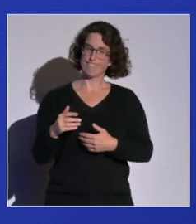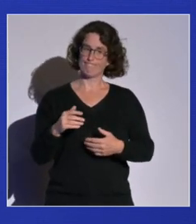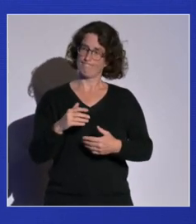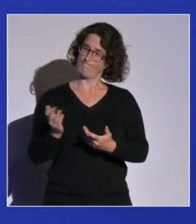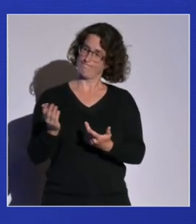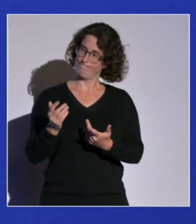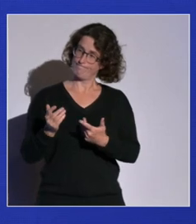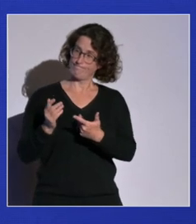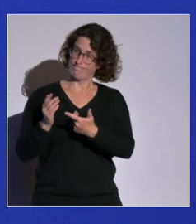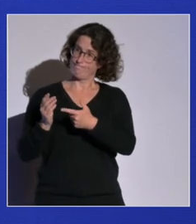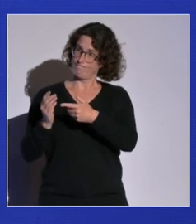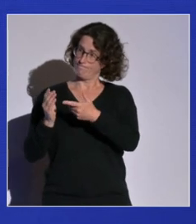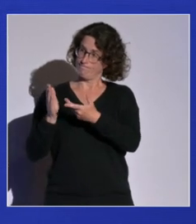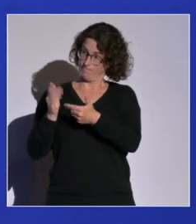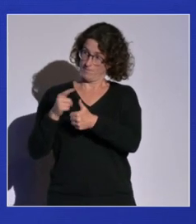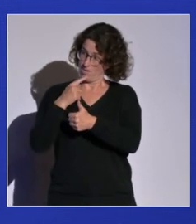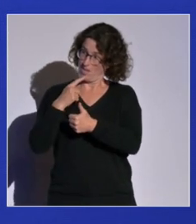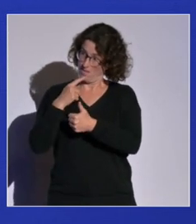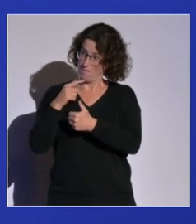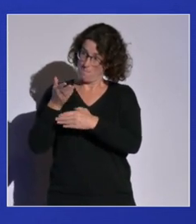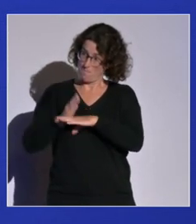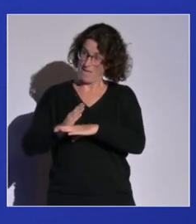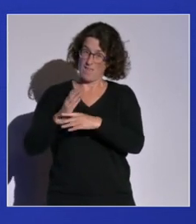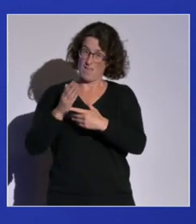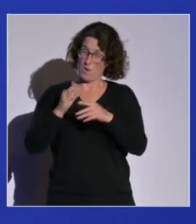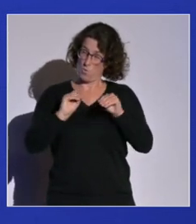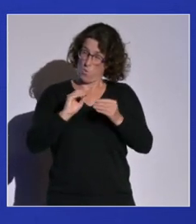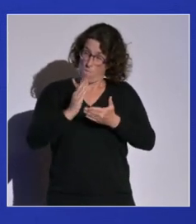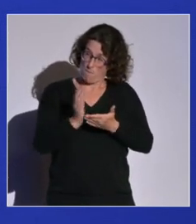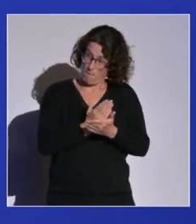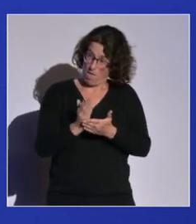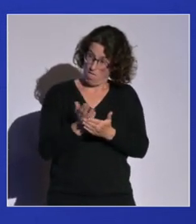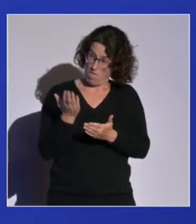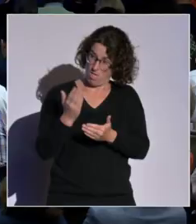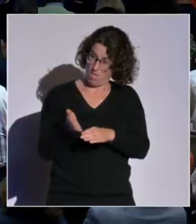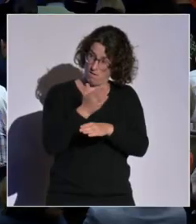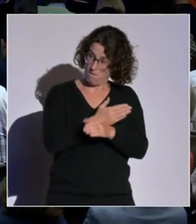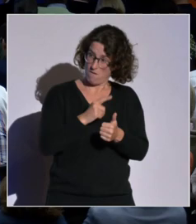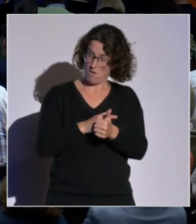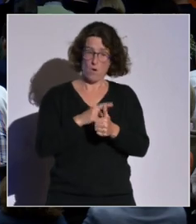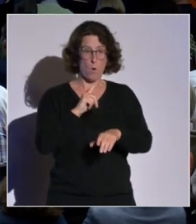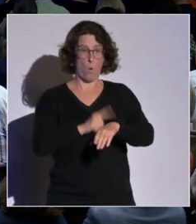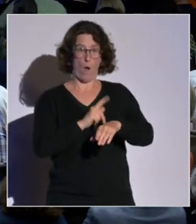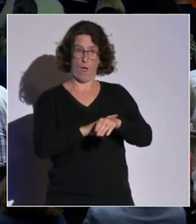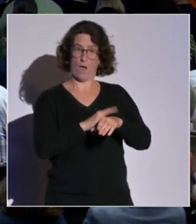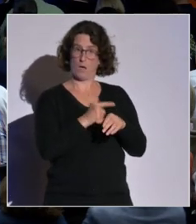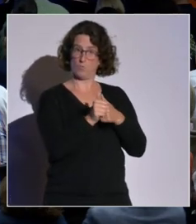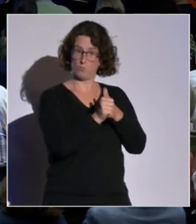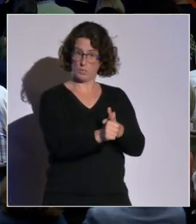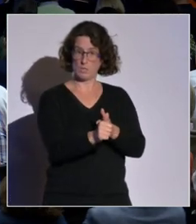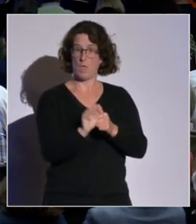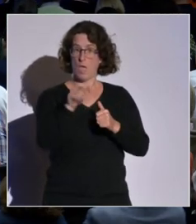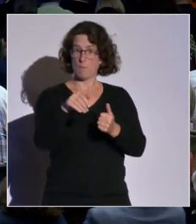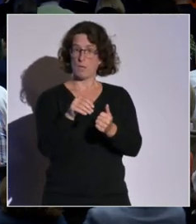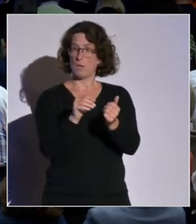la préparation des cours, qu'ils viennent avec les horaires effectifs de cours, avec les corrections de